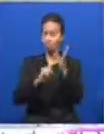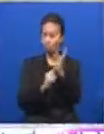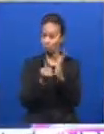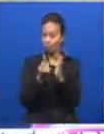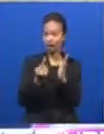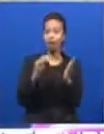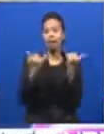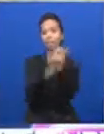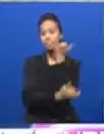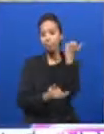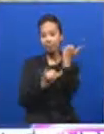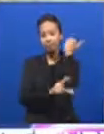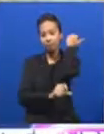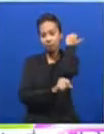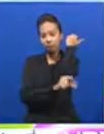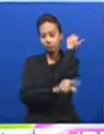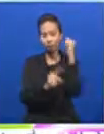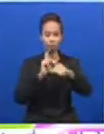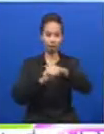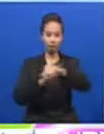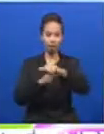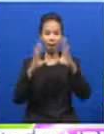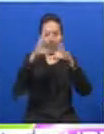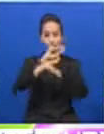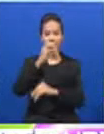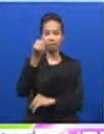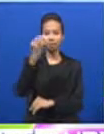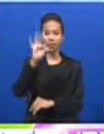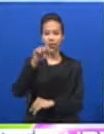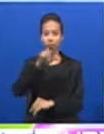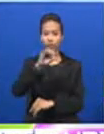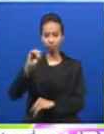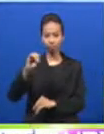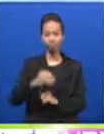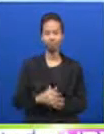ที่สิงคโปร์เวลา 19:30นค่ะ